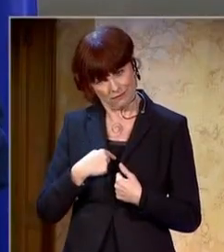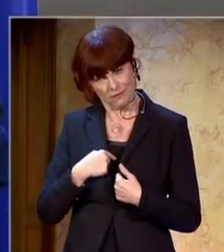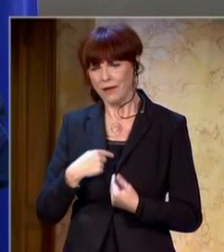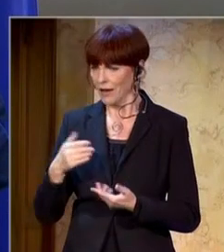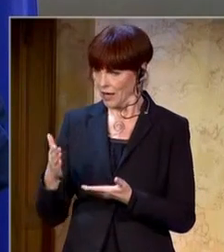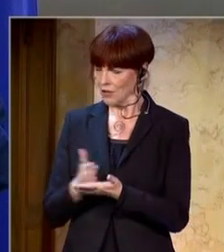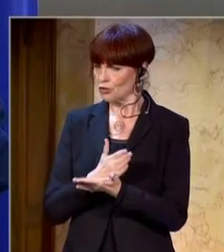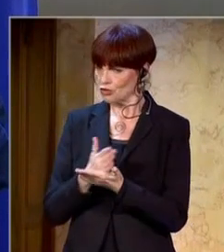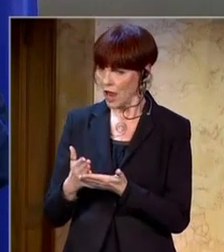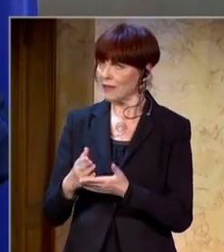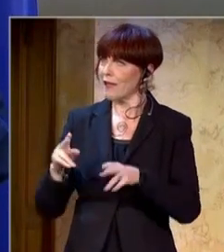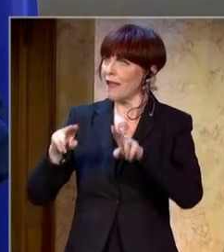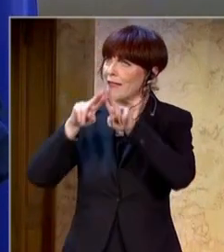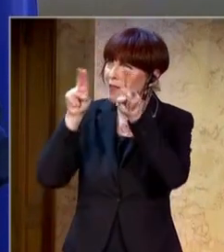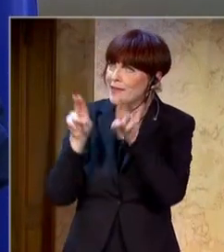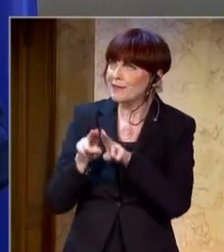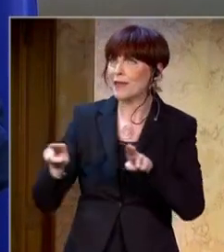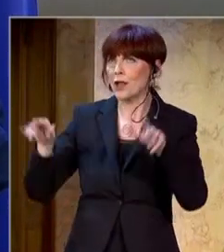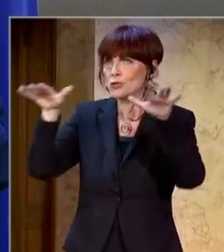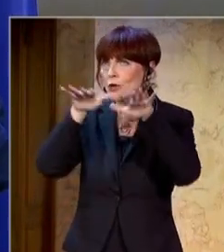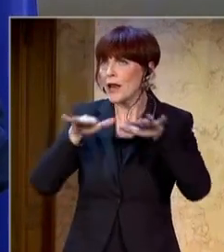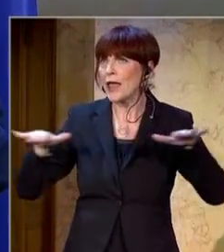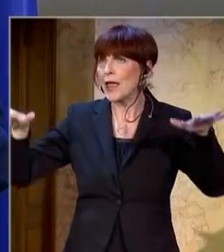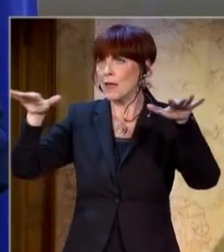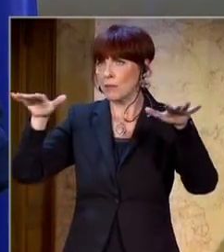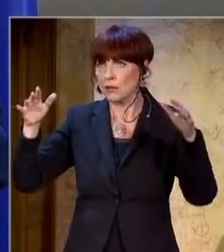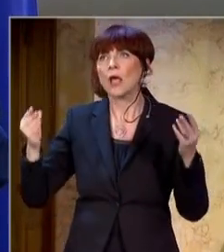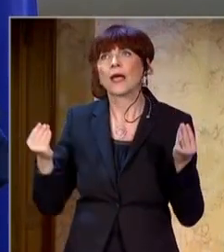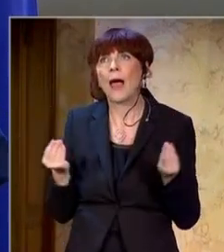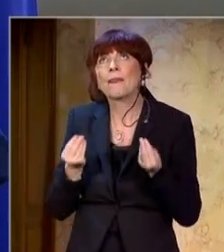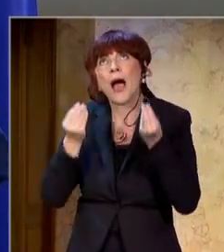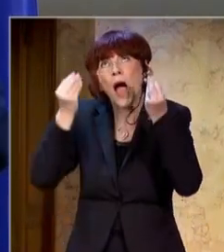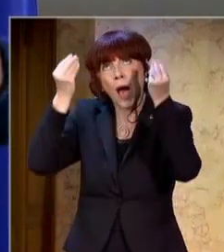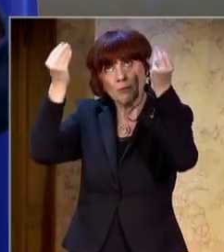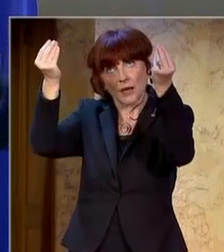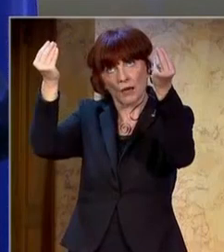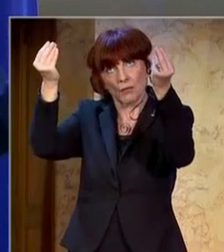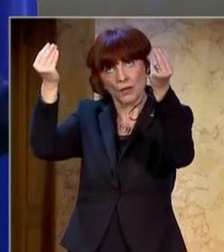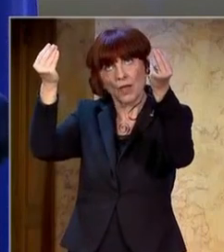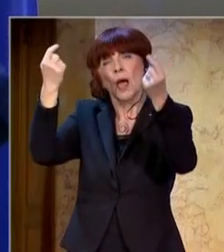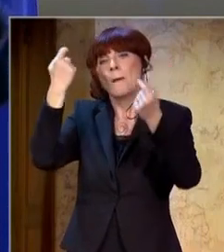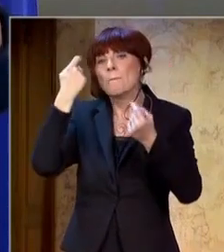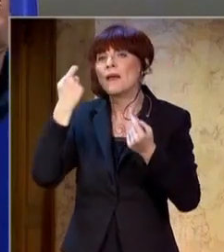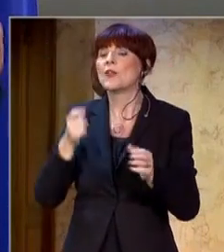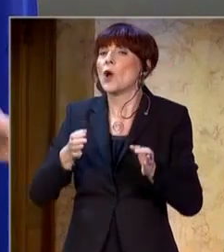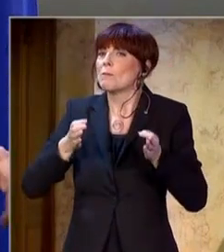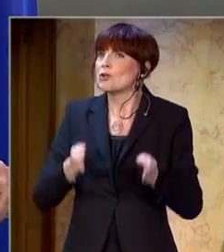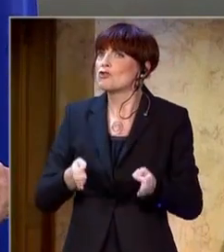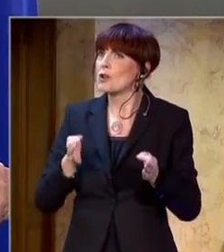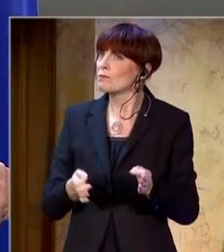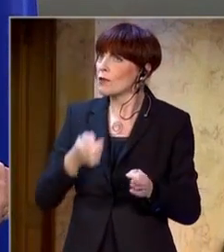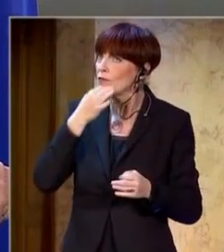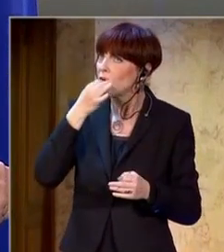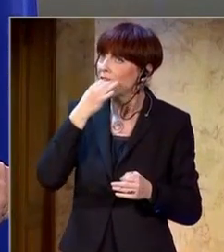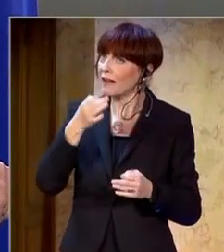eine internationale oder supranationale Ebene abzugeben, in dem Gedanken daran, dass bestimmte Fragen, bestimmte